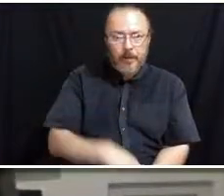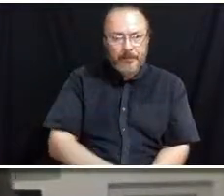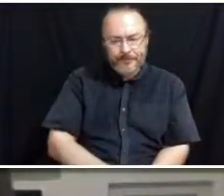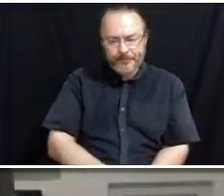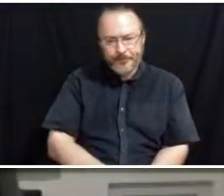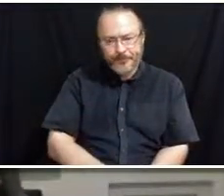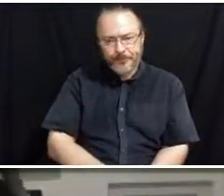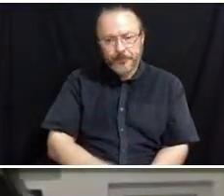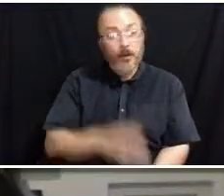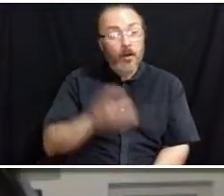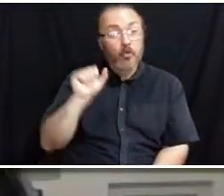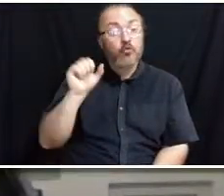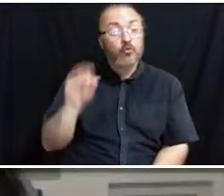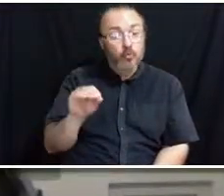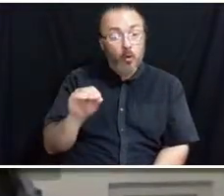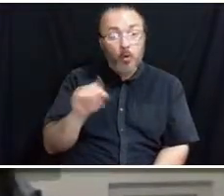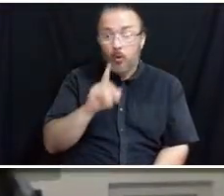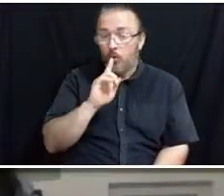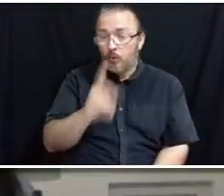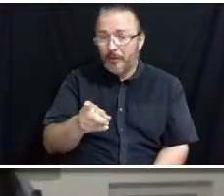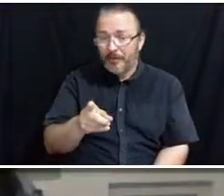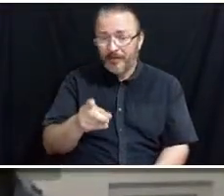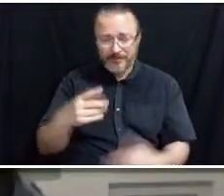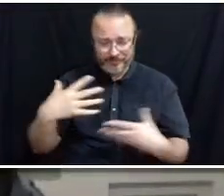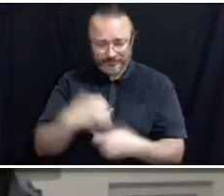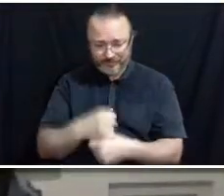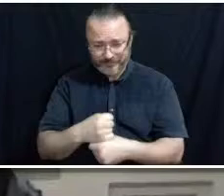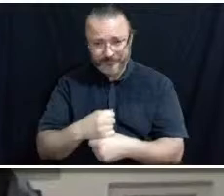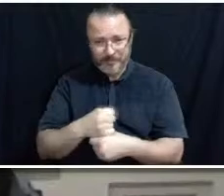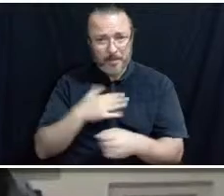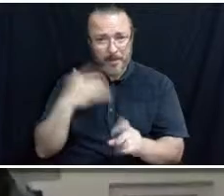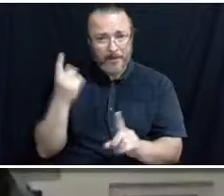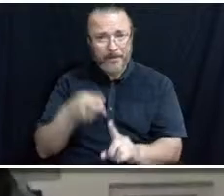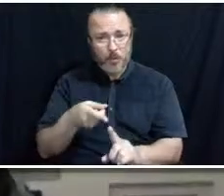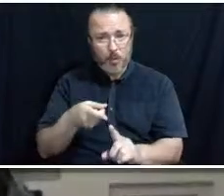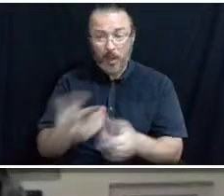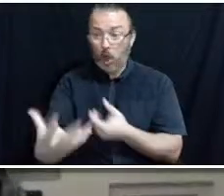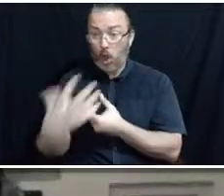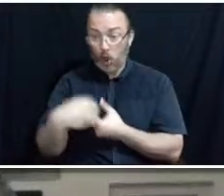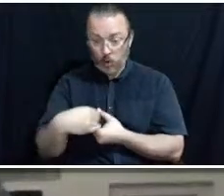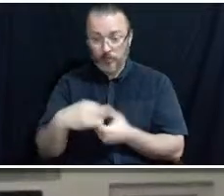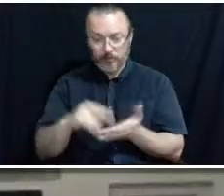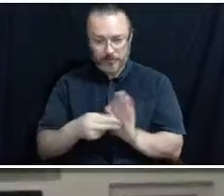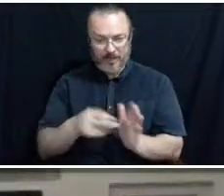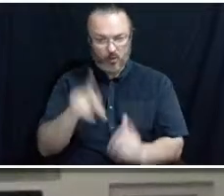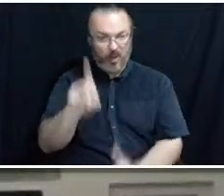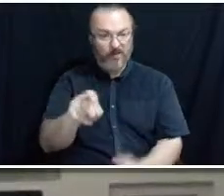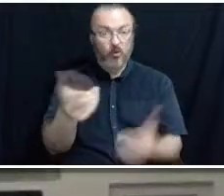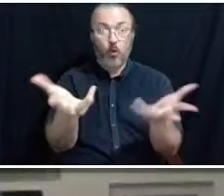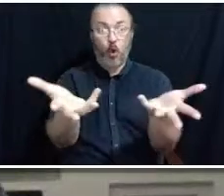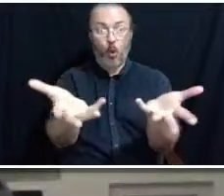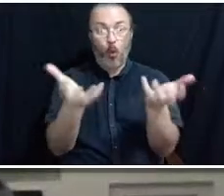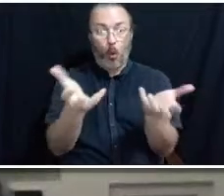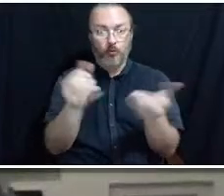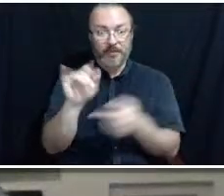situations difficiles. Donc, pour résumer, pour être inclusif, il faut avoir la volonté de